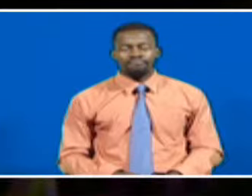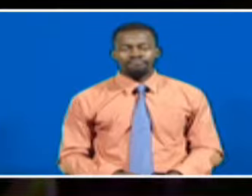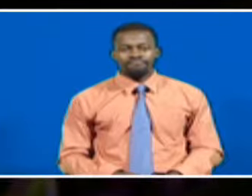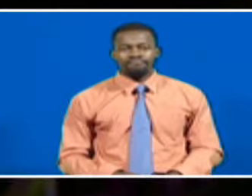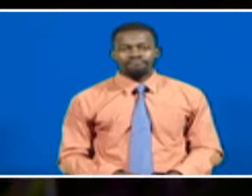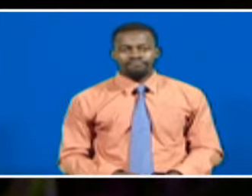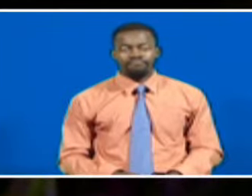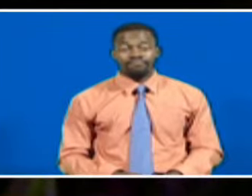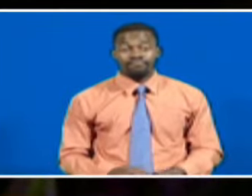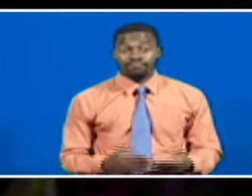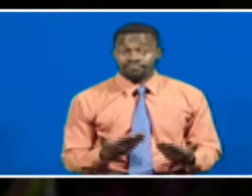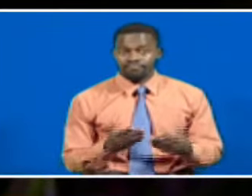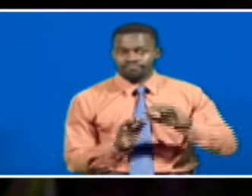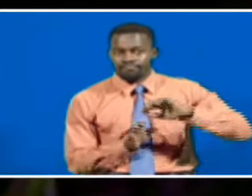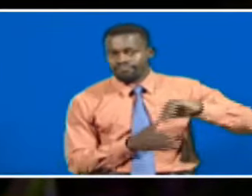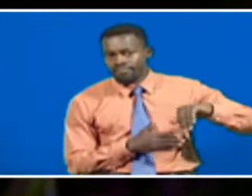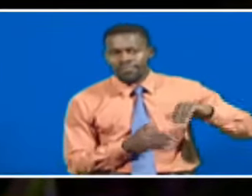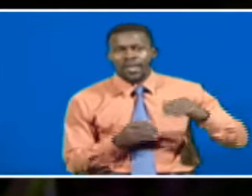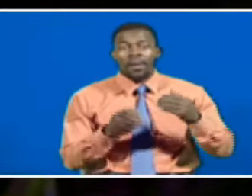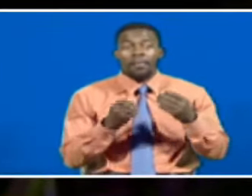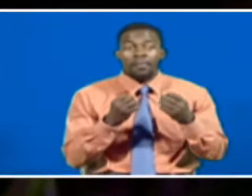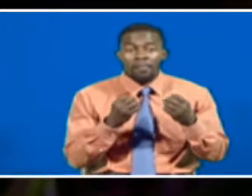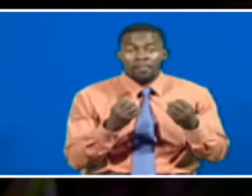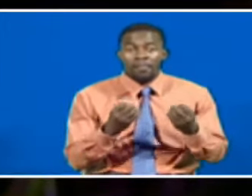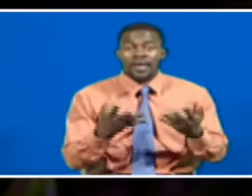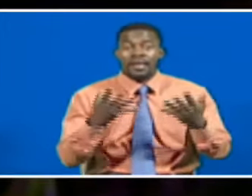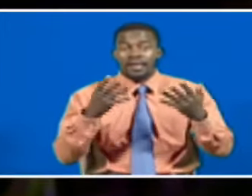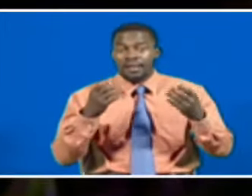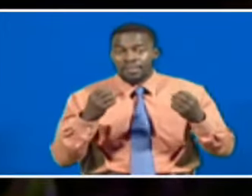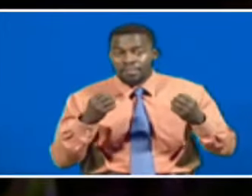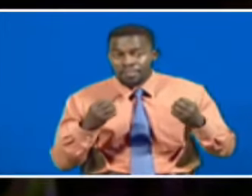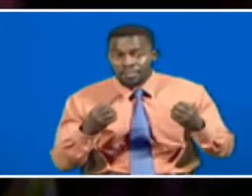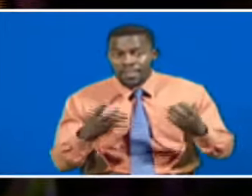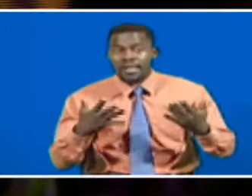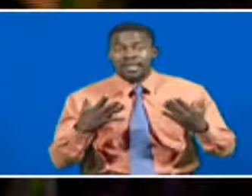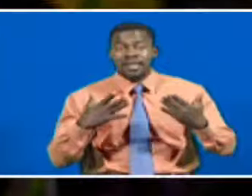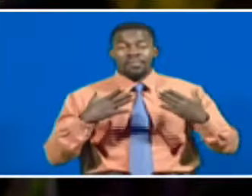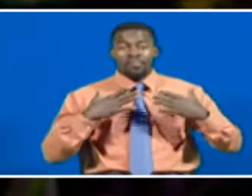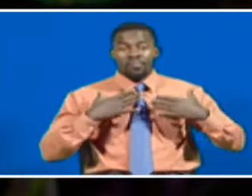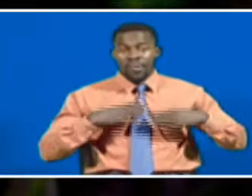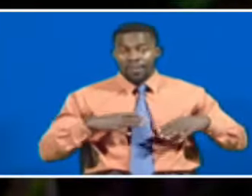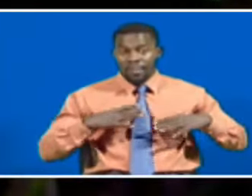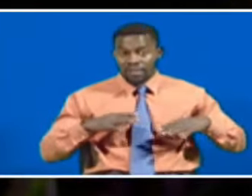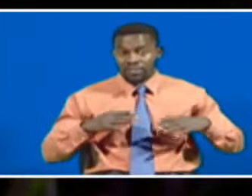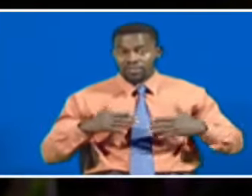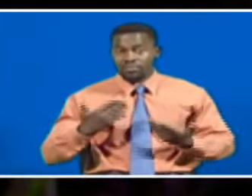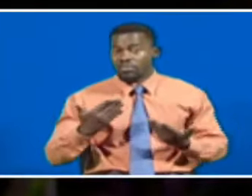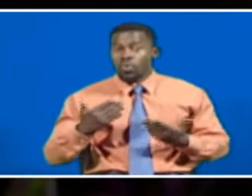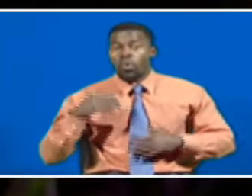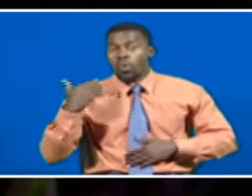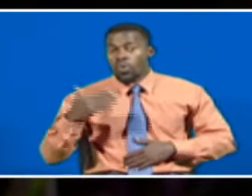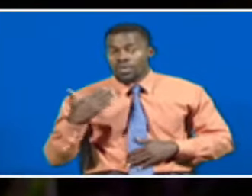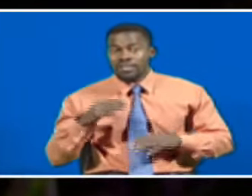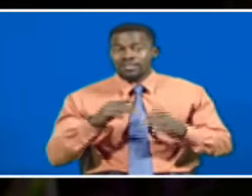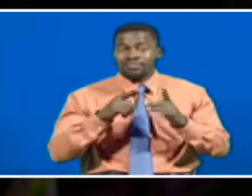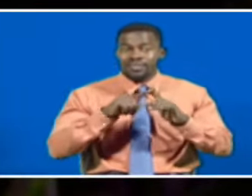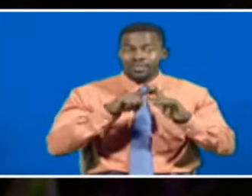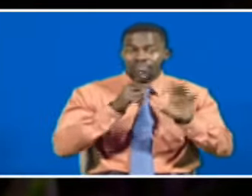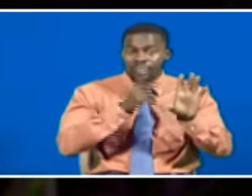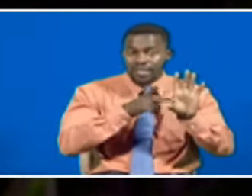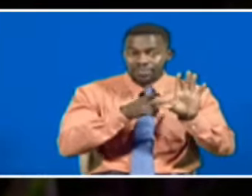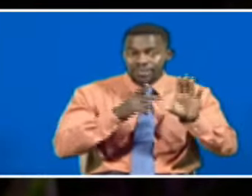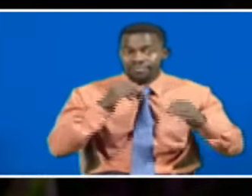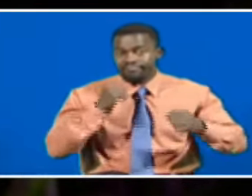Chaka, wengi huacha kushiriki katika mashindano ya riadha wakiwa na kama miaka 40 hivi, wengine wakifika